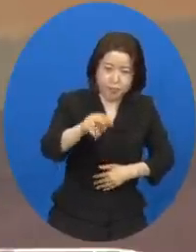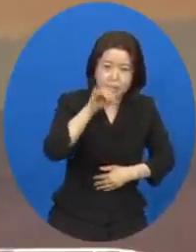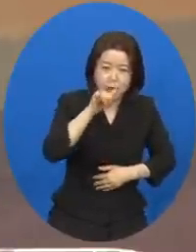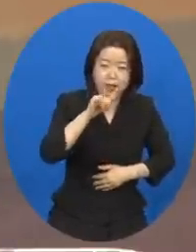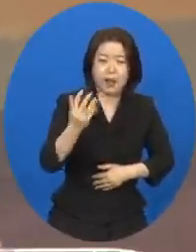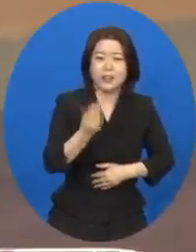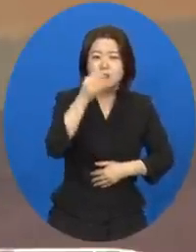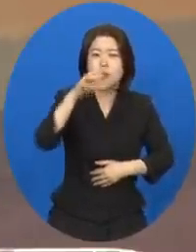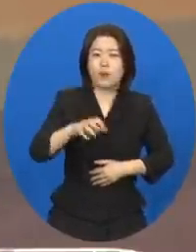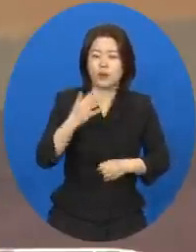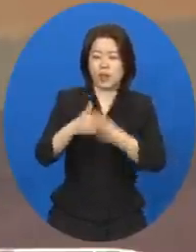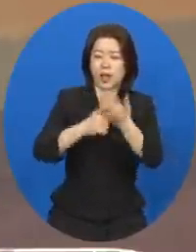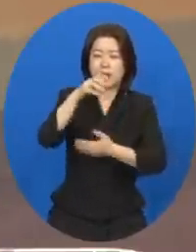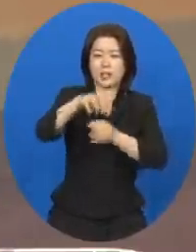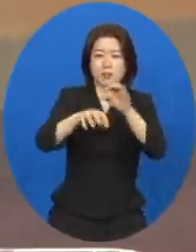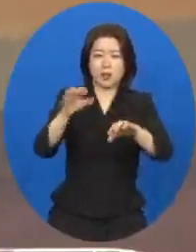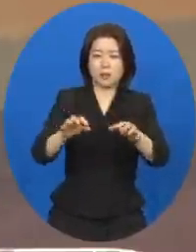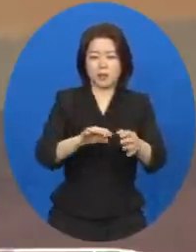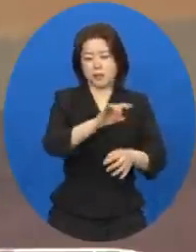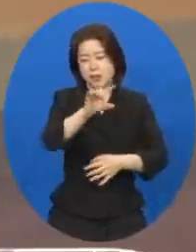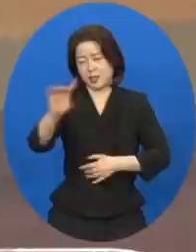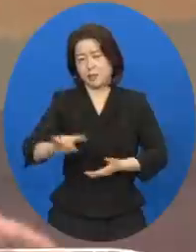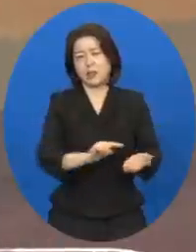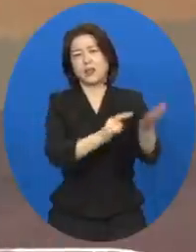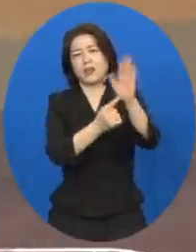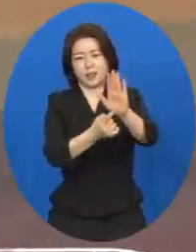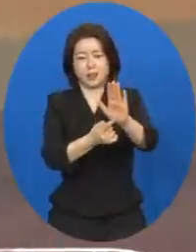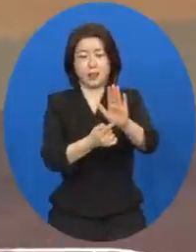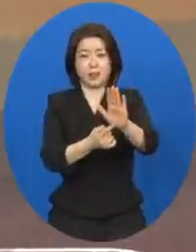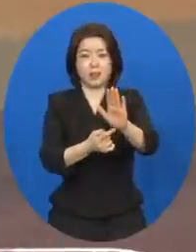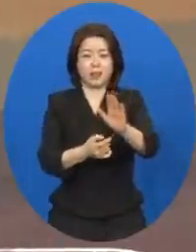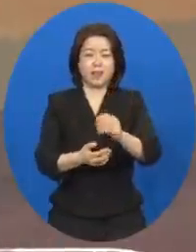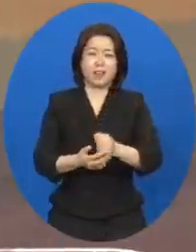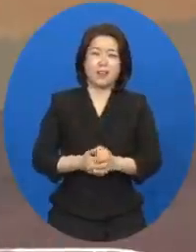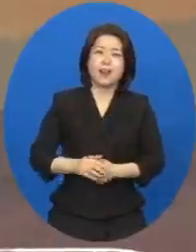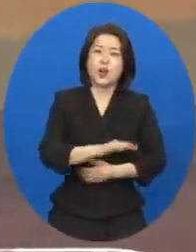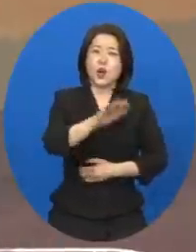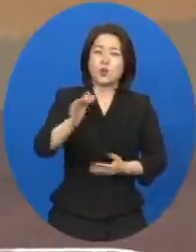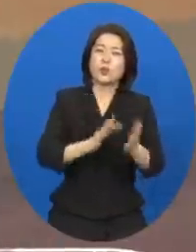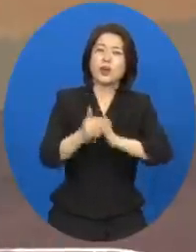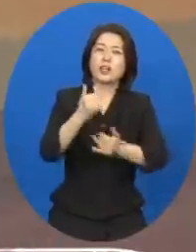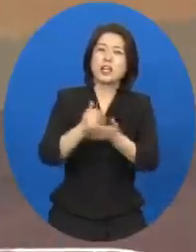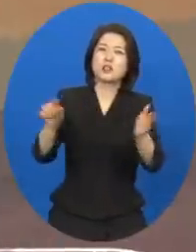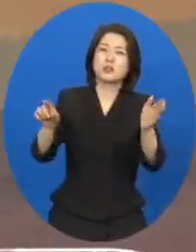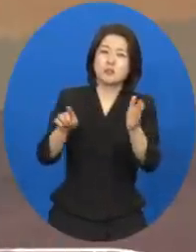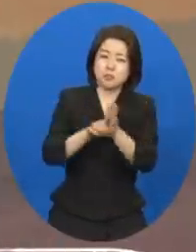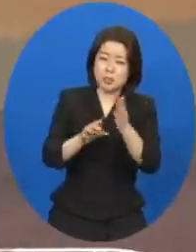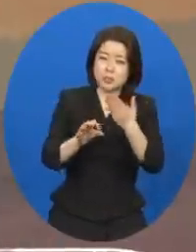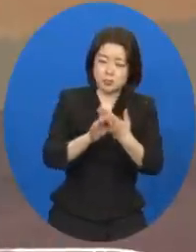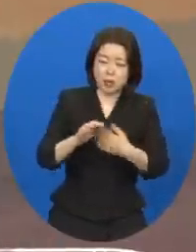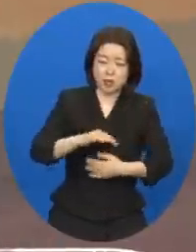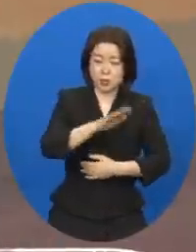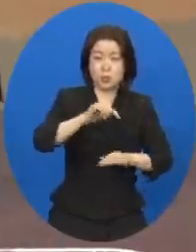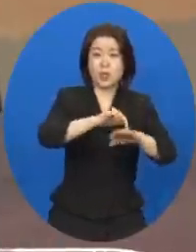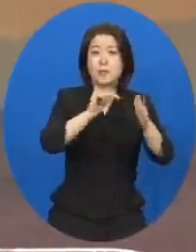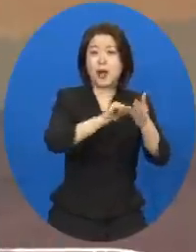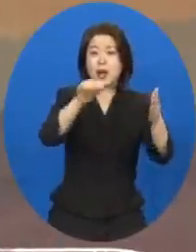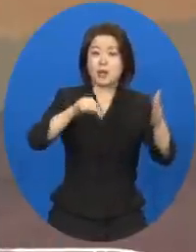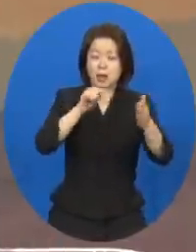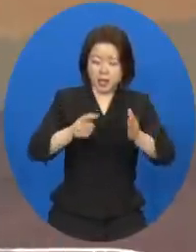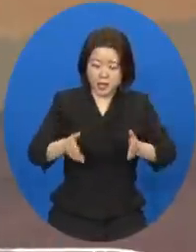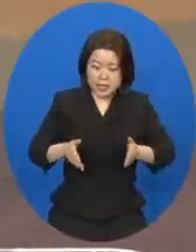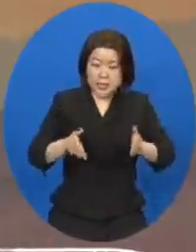앞에 각기 나타나리이다. 여러분, 우리가 예수를 믿으면 우리 마음 안에 길이